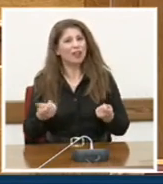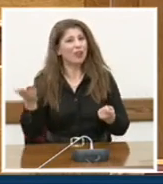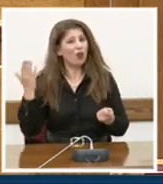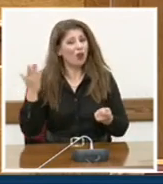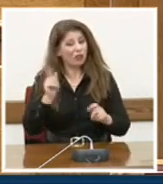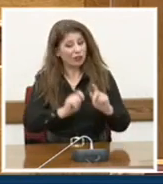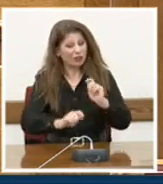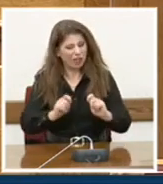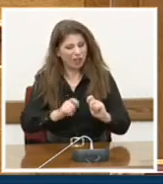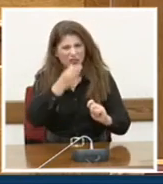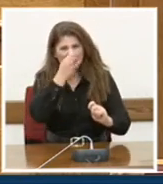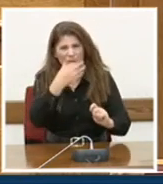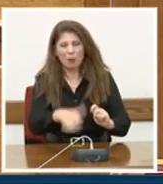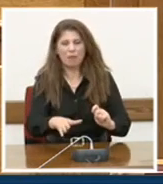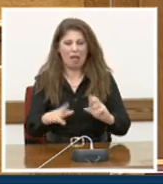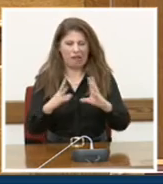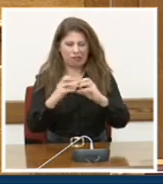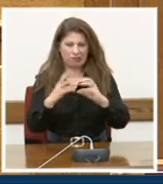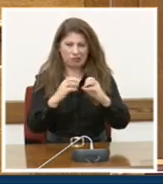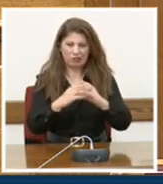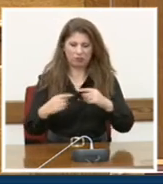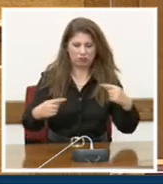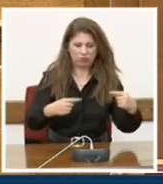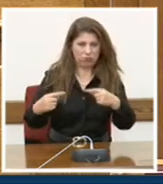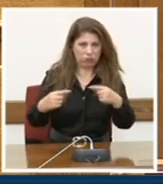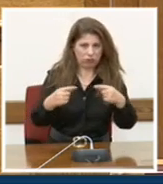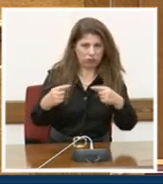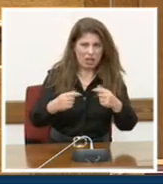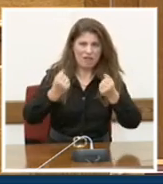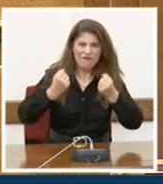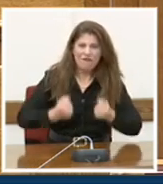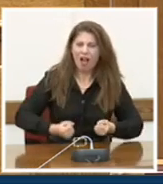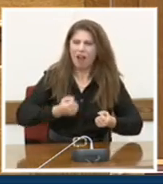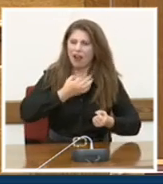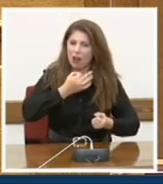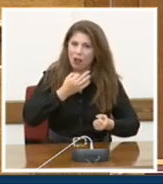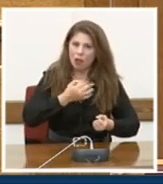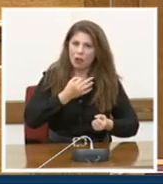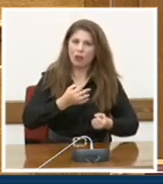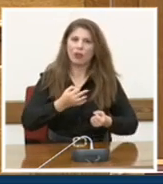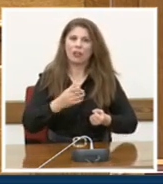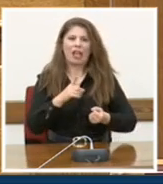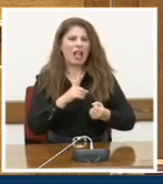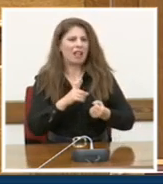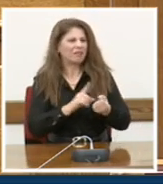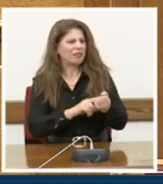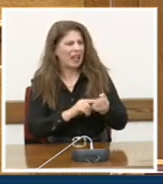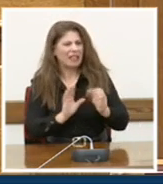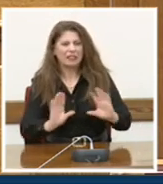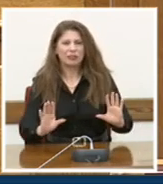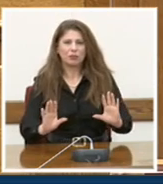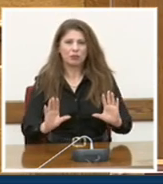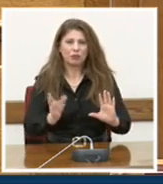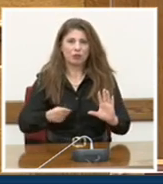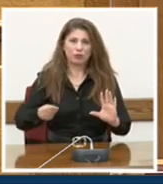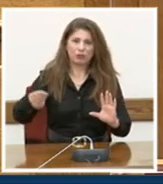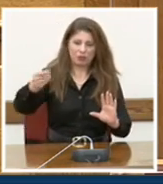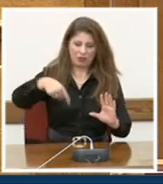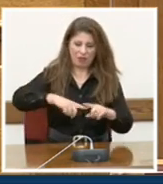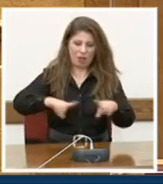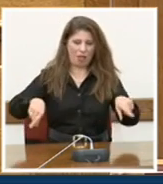διαμορφώσατε. Καυγάδες, αντιπαραθέσεις, βαριές κουβέντες, χαρακτηρισμοί περίσεψαν εδώ μέσα.